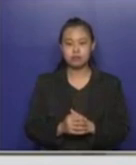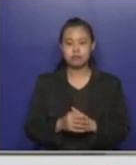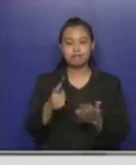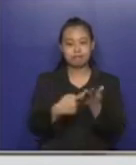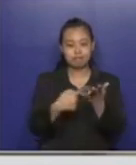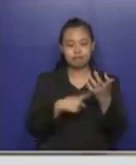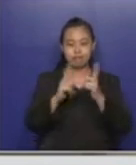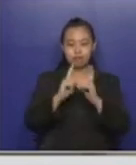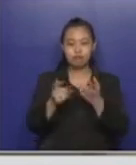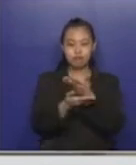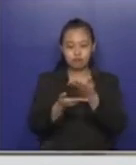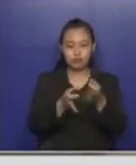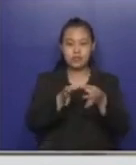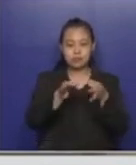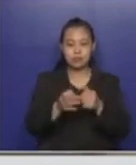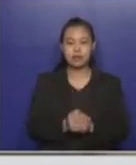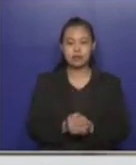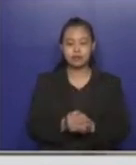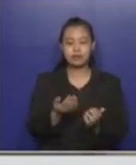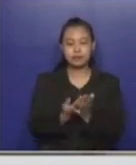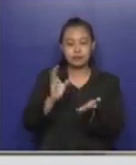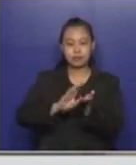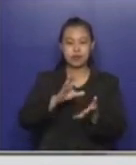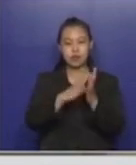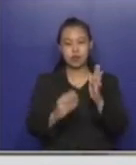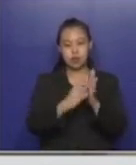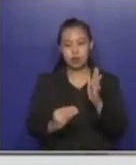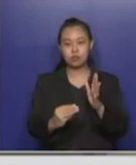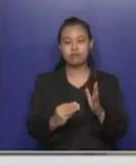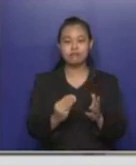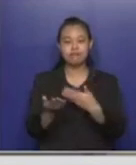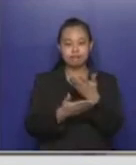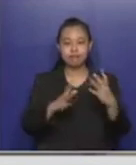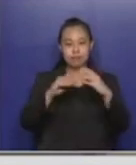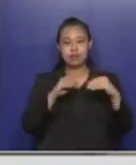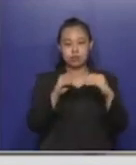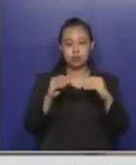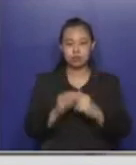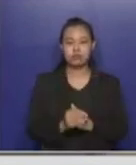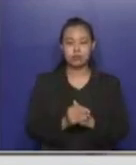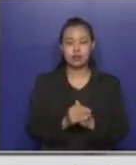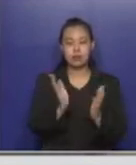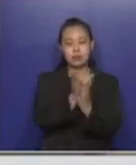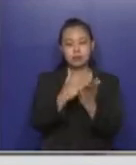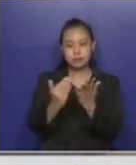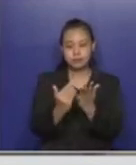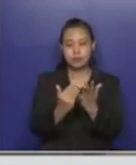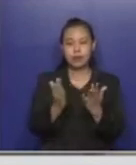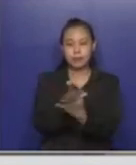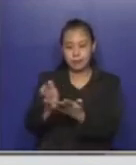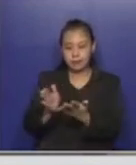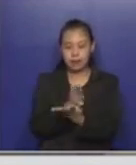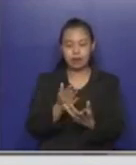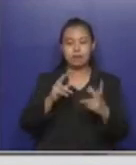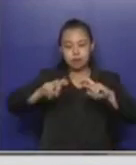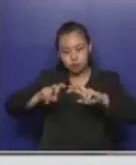รึกษานะคะ 14% อยู่ในงบฝึกอบรมและสัมมนาที่เหลือก็กระจายไปยังเกี่ยวกับ